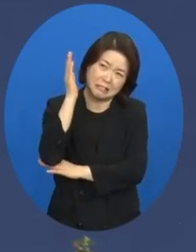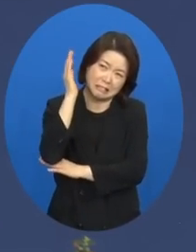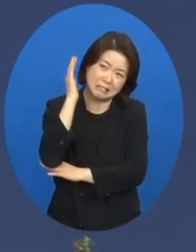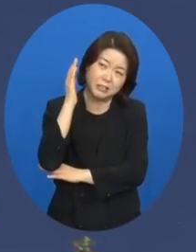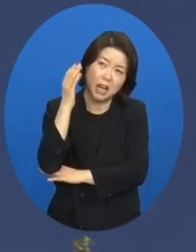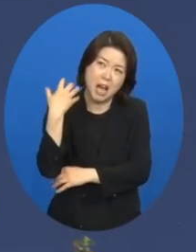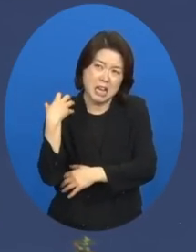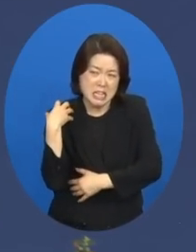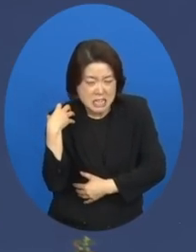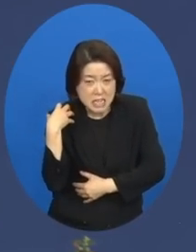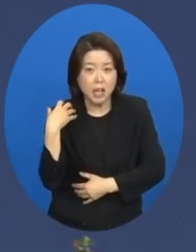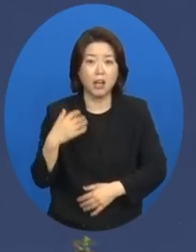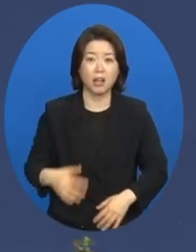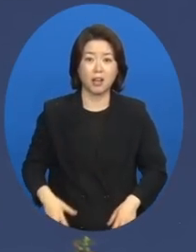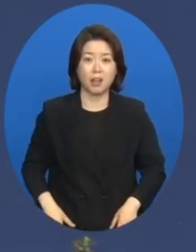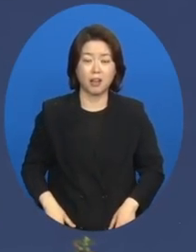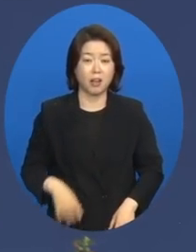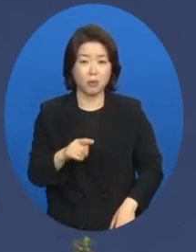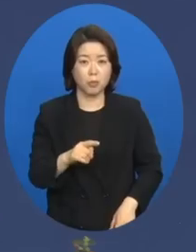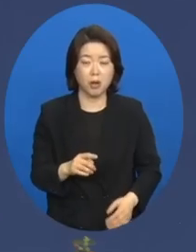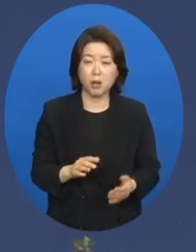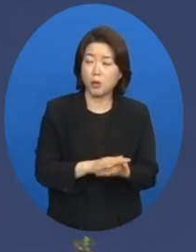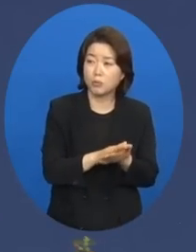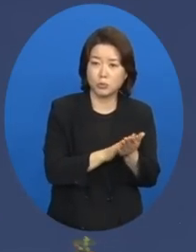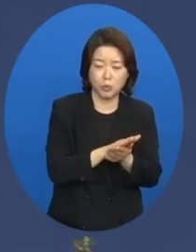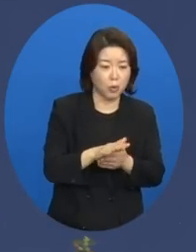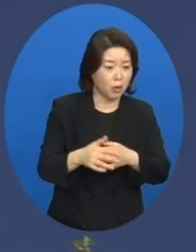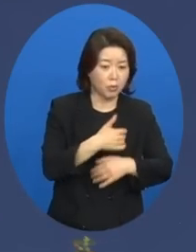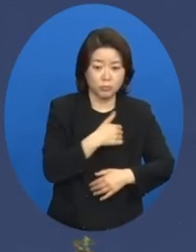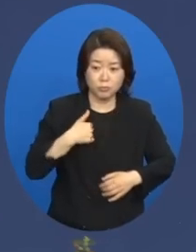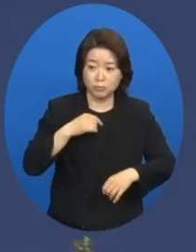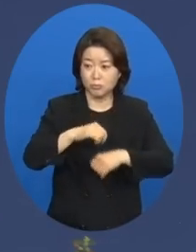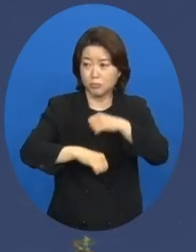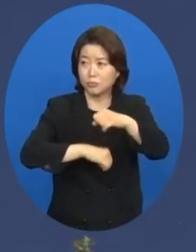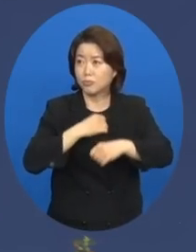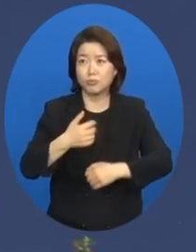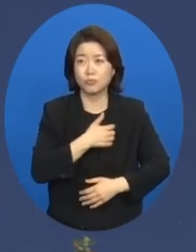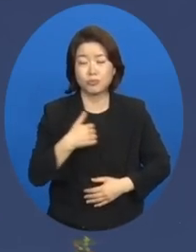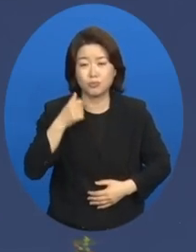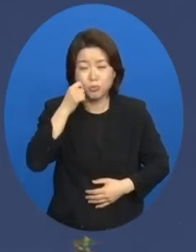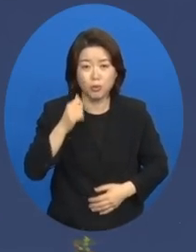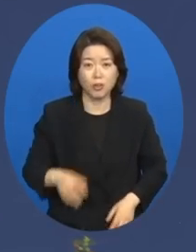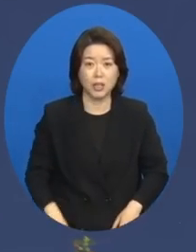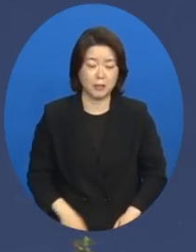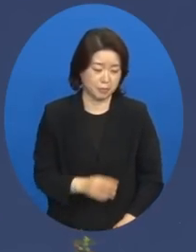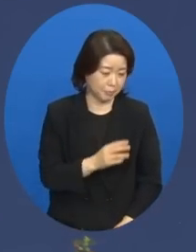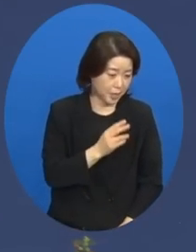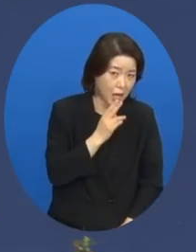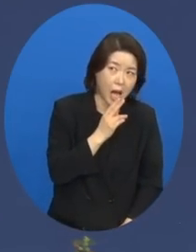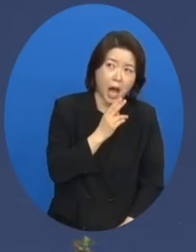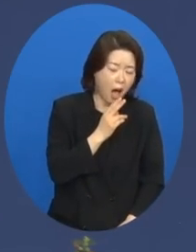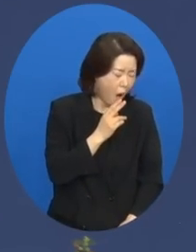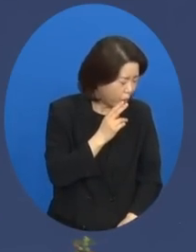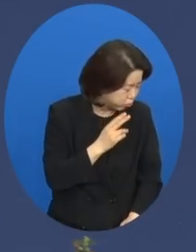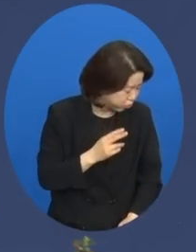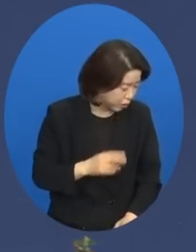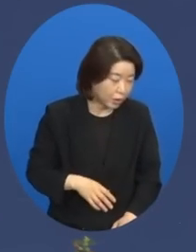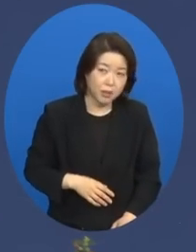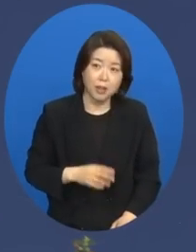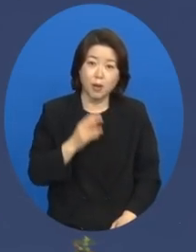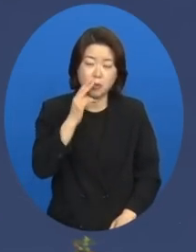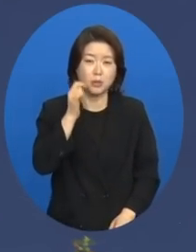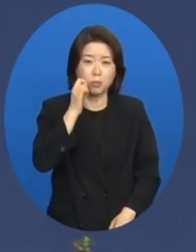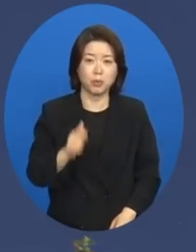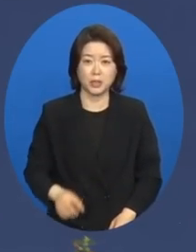부담은 잔뜩 생기고 그러니까 놀아도 마음대로 마음 놓고 못 놀고 담배를 한 대 필래도 씩 마음 놓고 못 피는